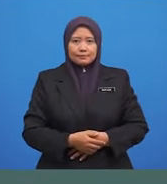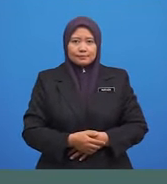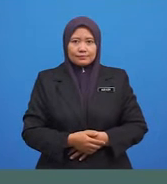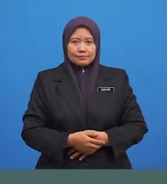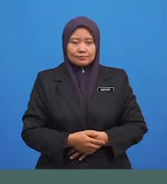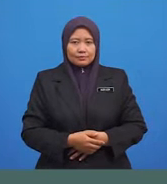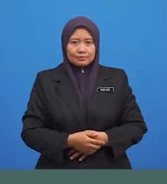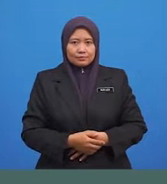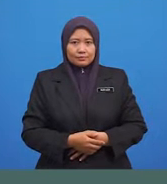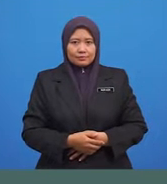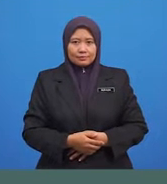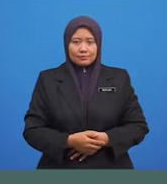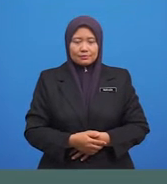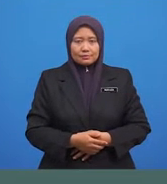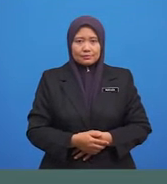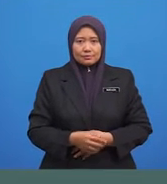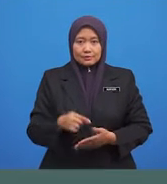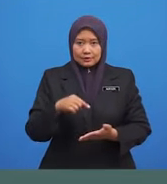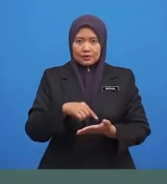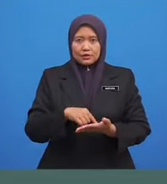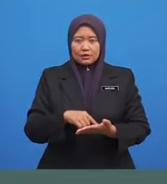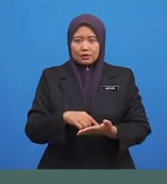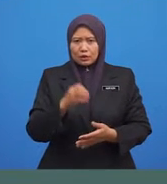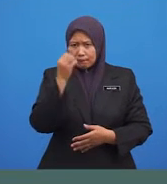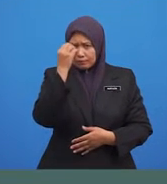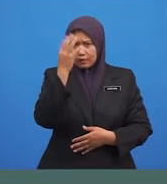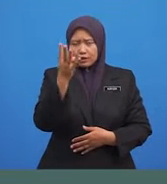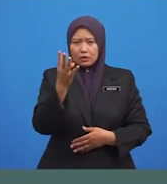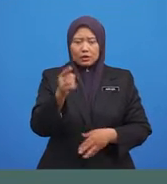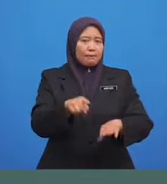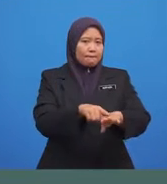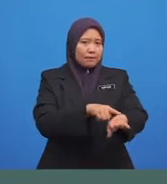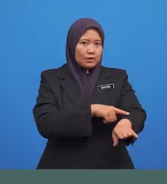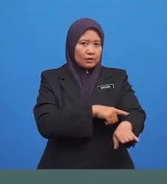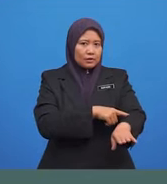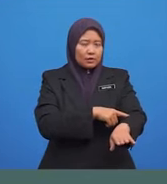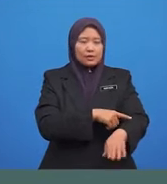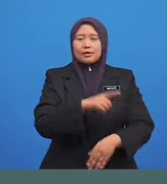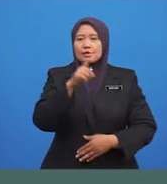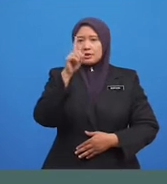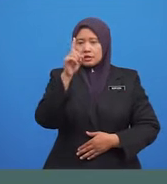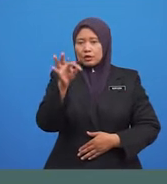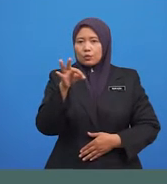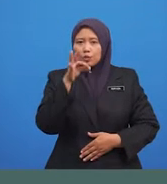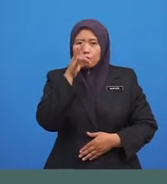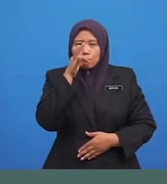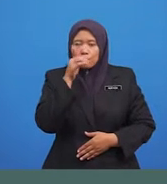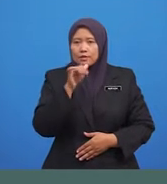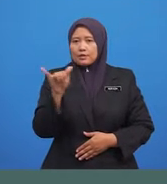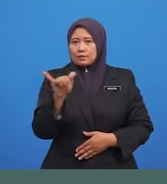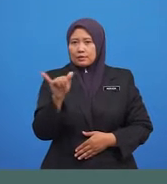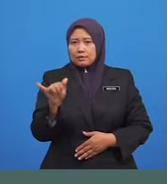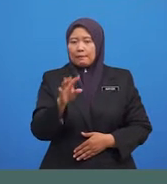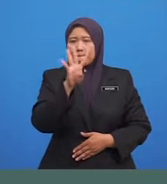Di sini juga, kita boleh menyatakan panjang sebatang penyedut minuman bersamaan